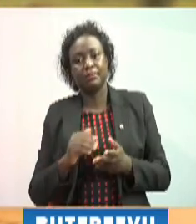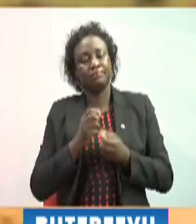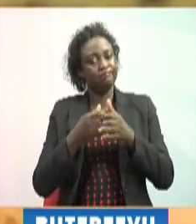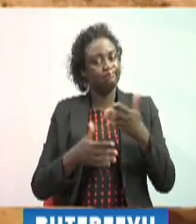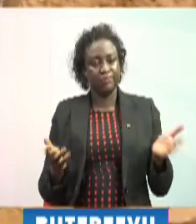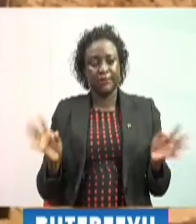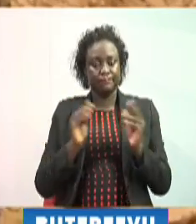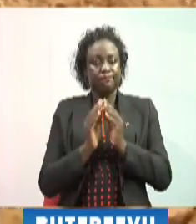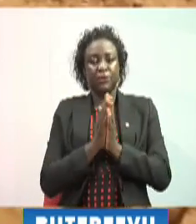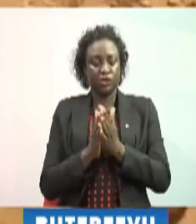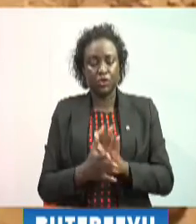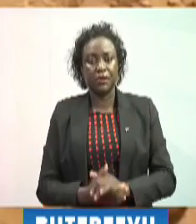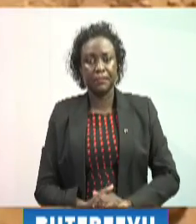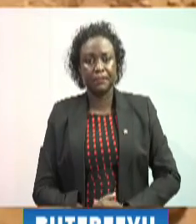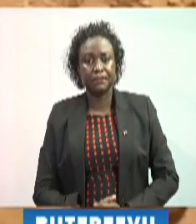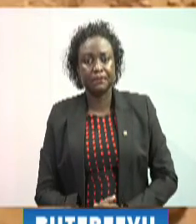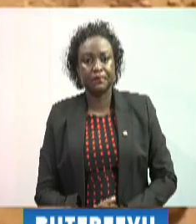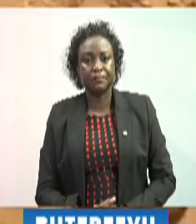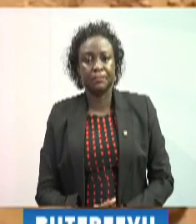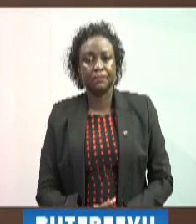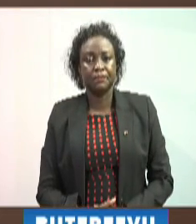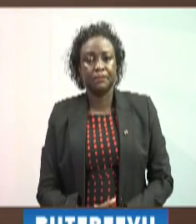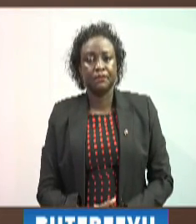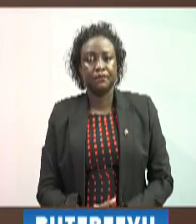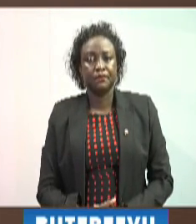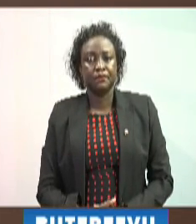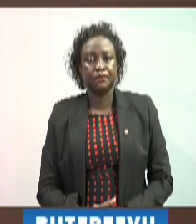Terefaina, Emityana. Kalimumbi.